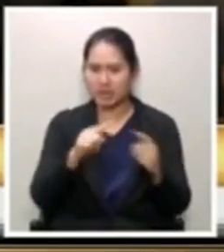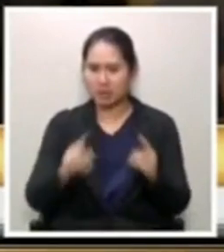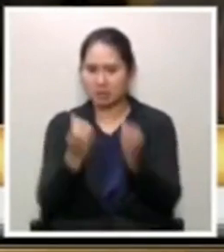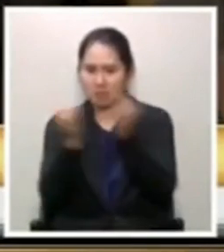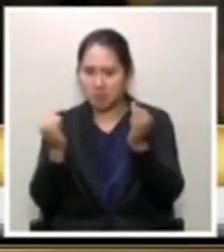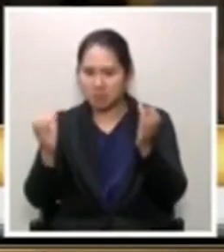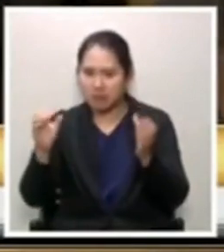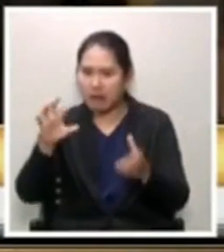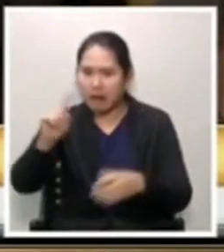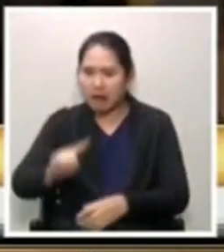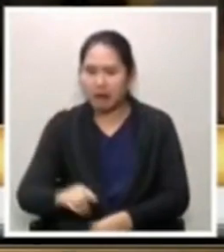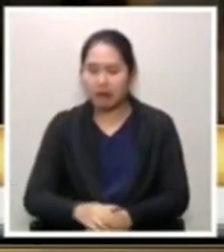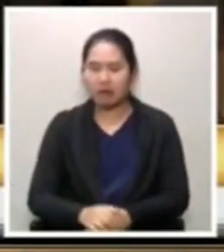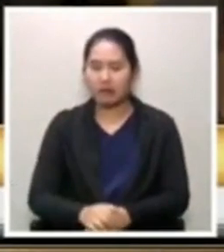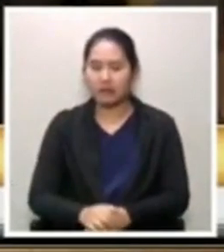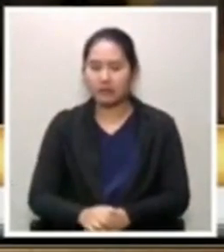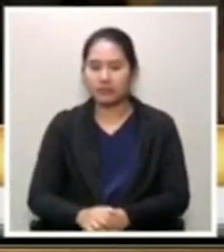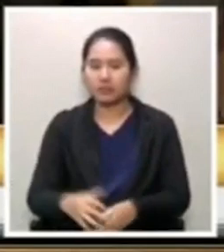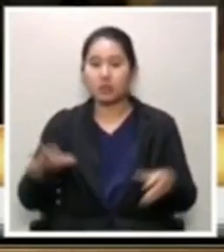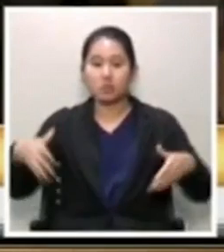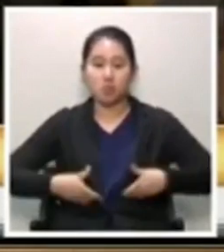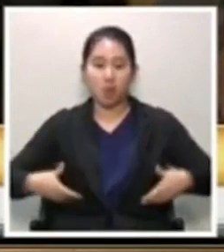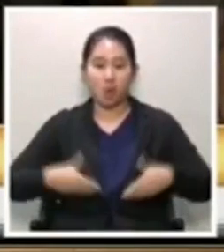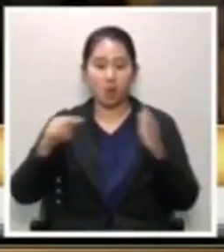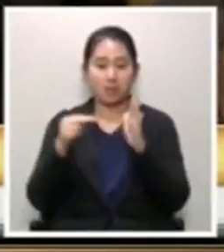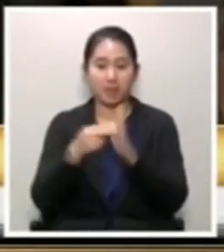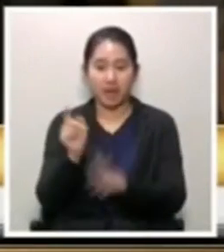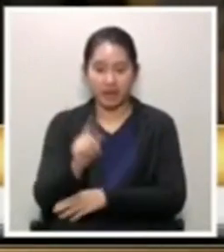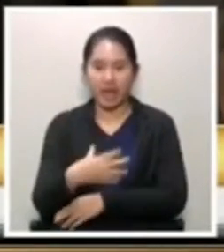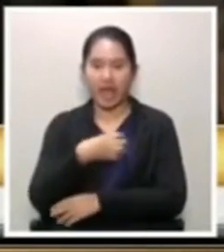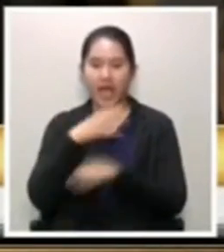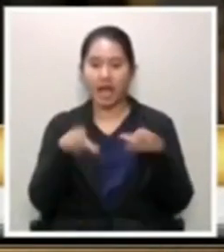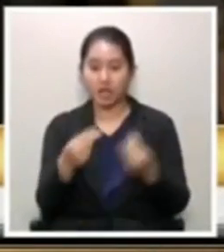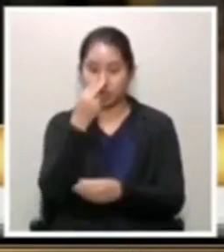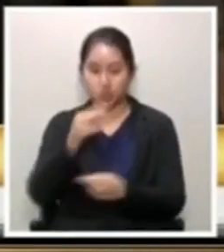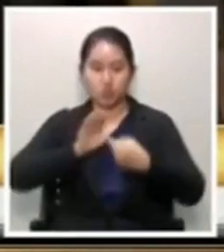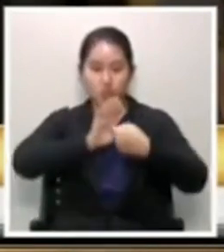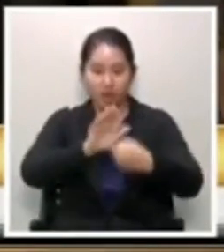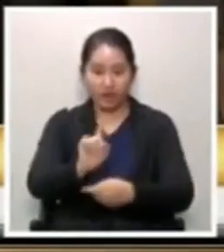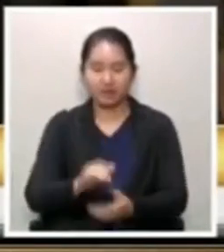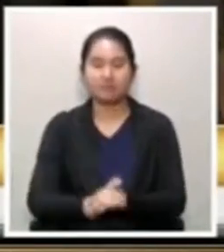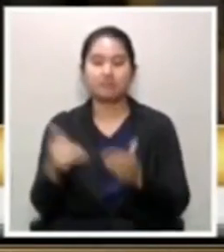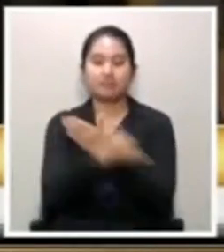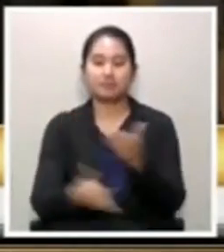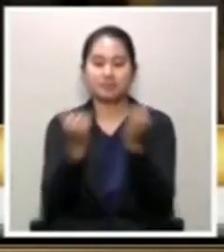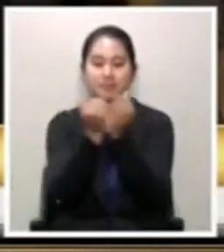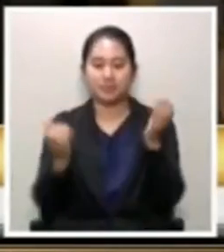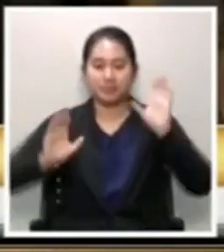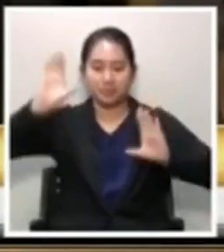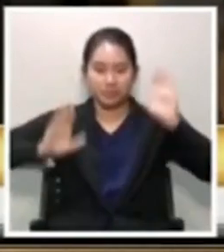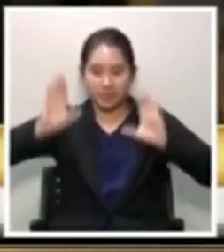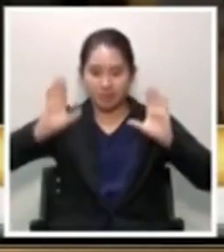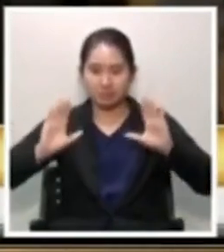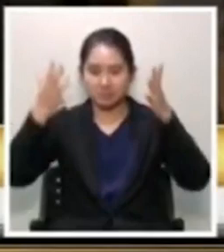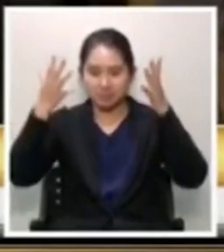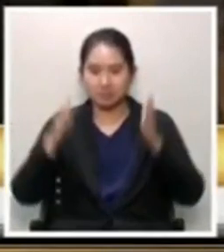แน่เนี่ยมุกตลกของโซเวียตอันนี้หมายถึงอะไรครับคือเขาต้องการสะท้อนให้เห็นว่าประเทศที่ไม่เป็นประชาธิปไตยจํานวนมากประเทศ